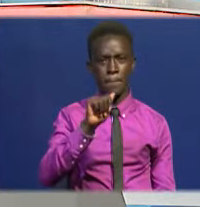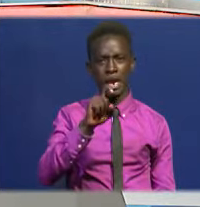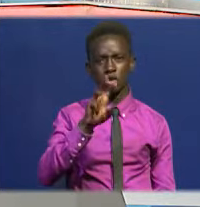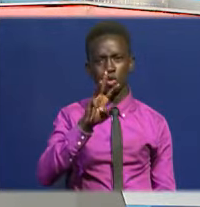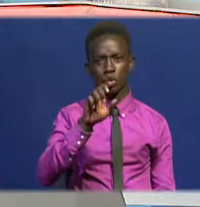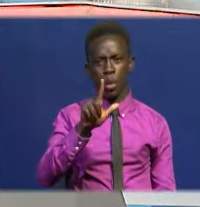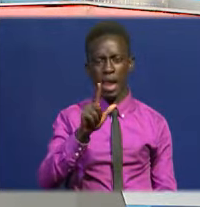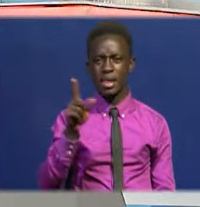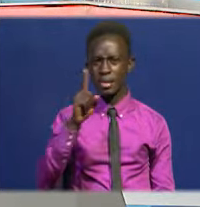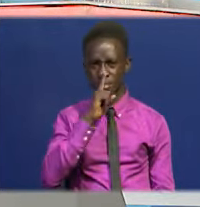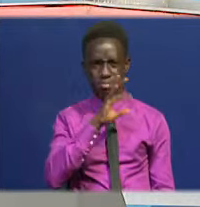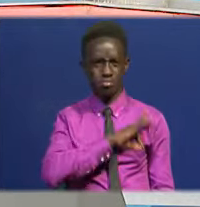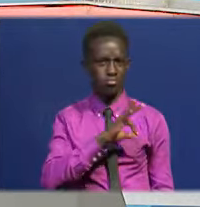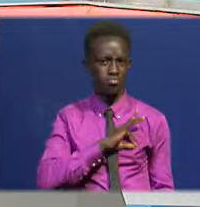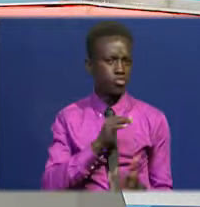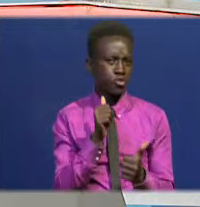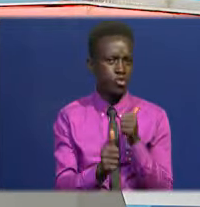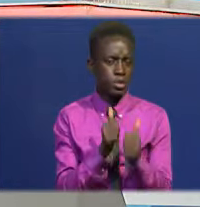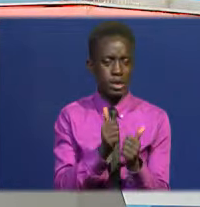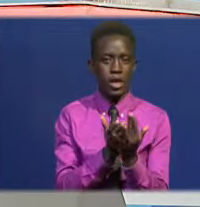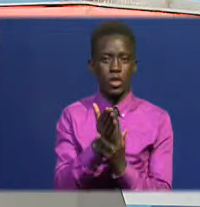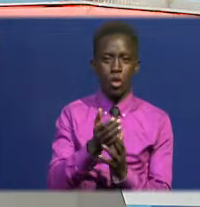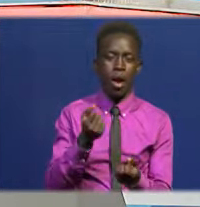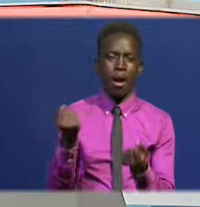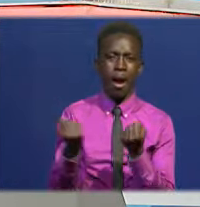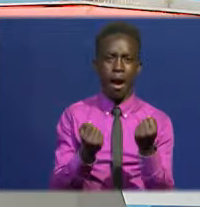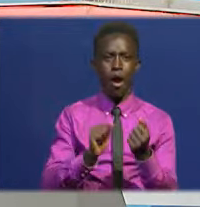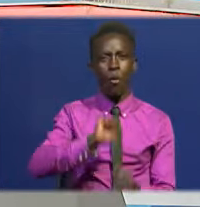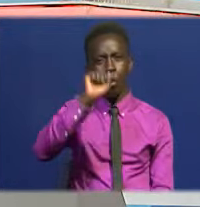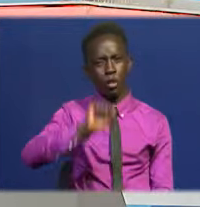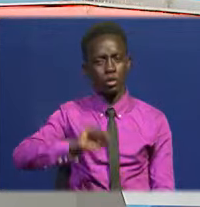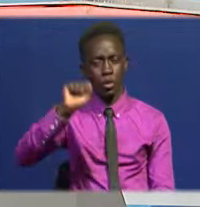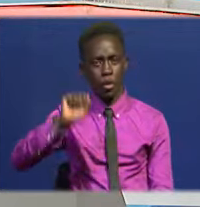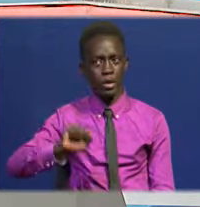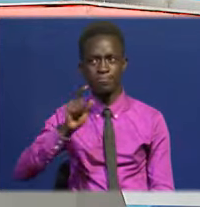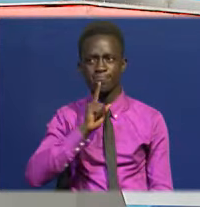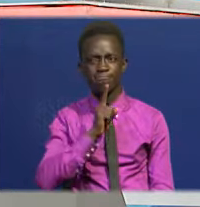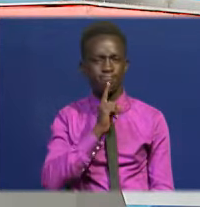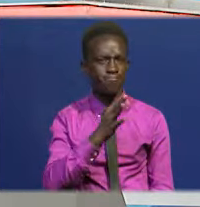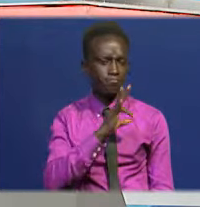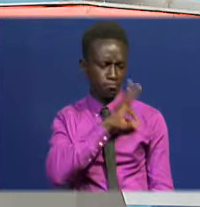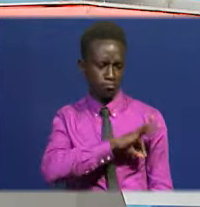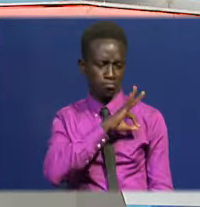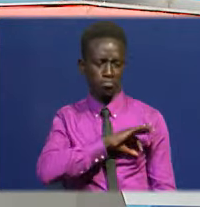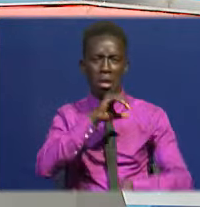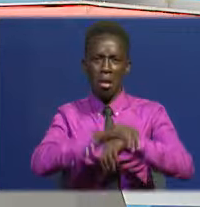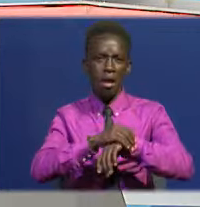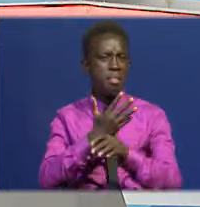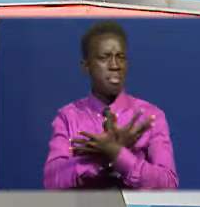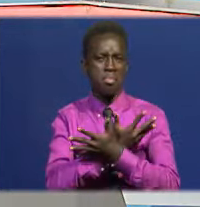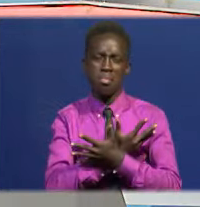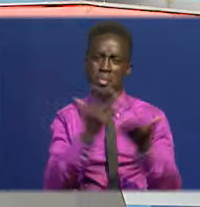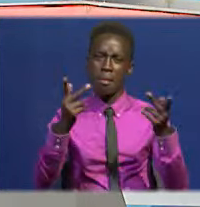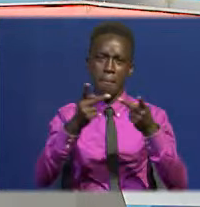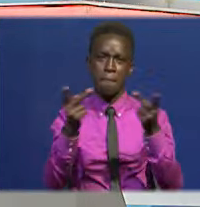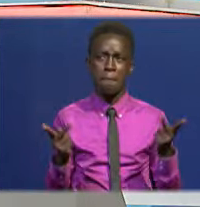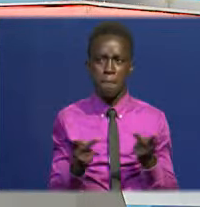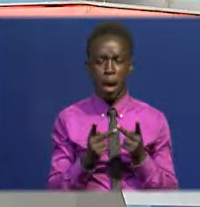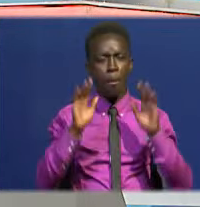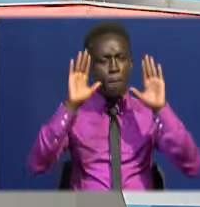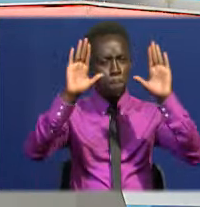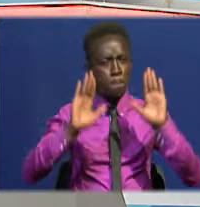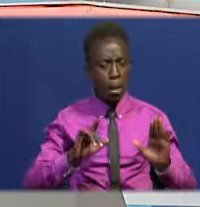kuyaosha magari, akiwadhihirishia Wakenya kuwa riziki inaweza kupatikana popote muradi aifanyaye aipende